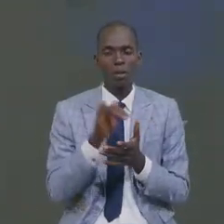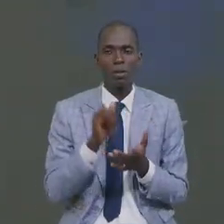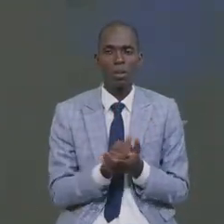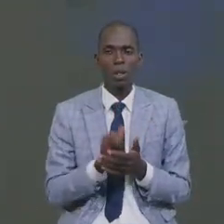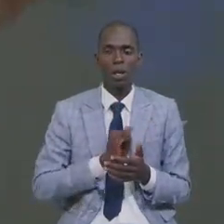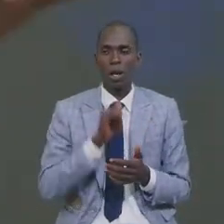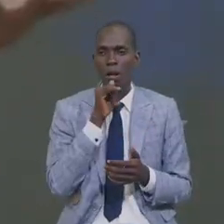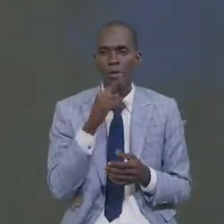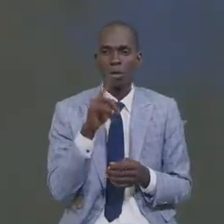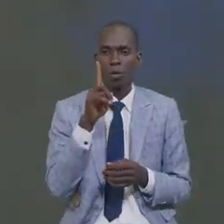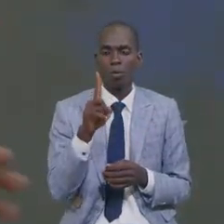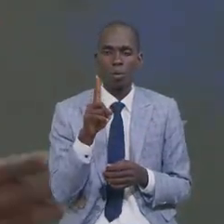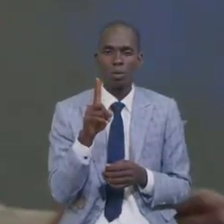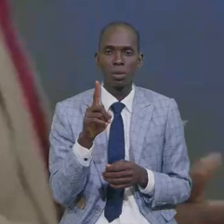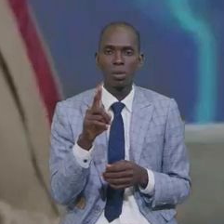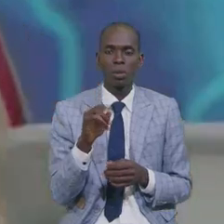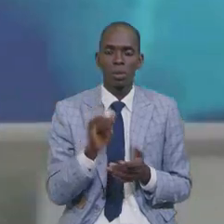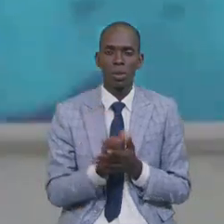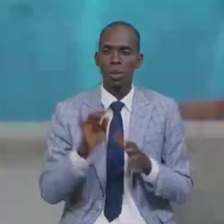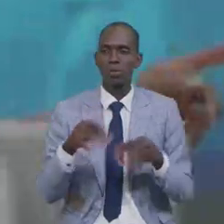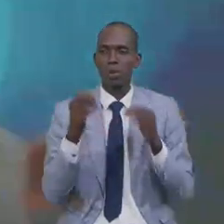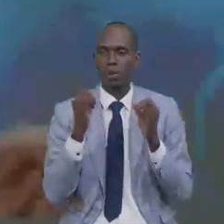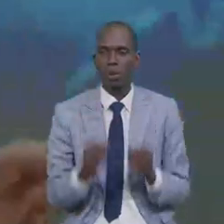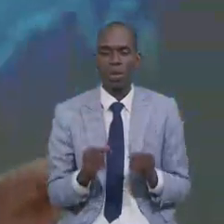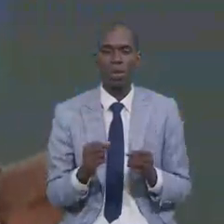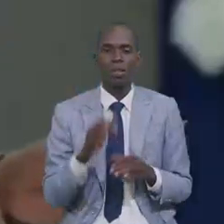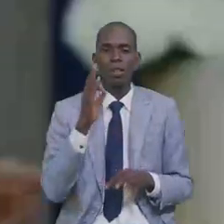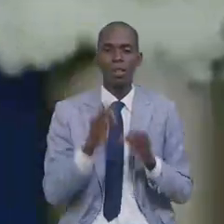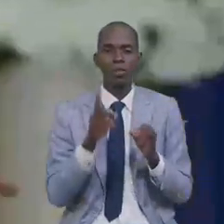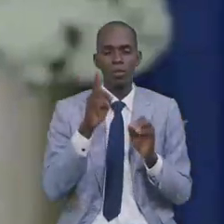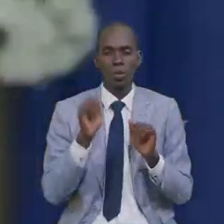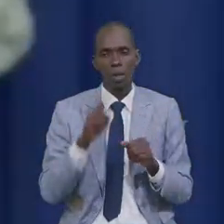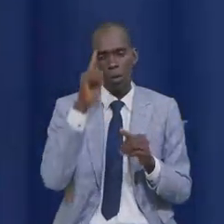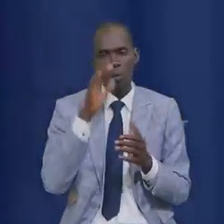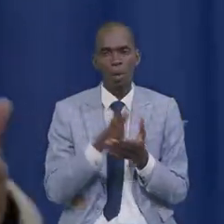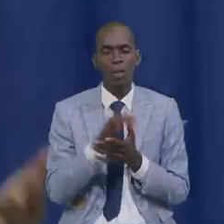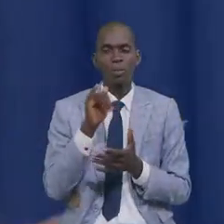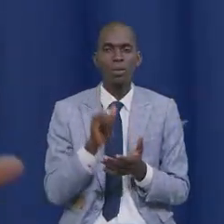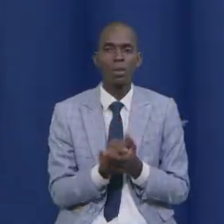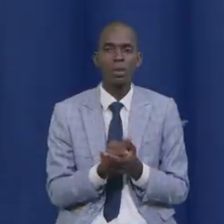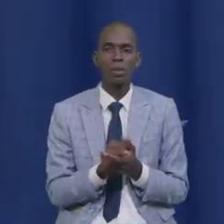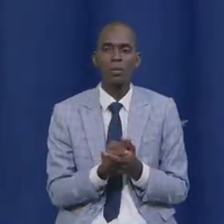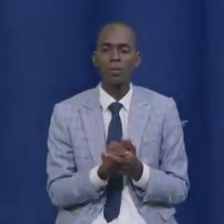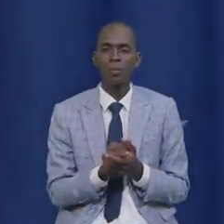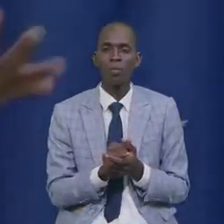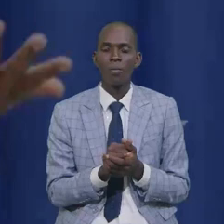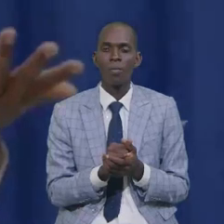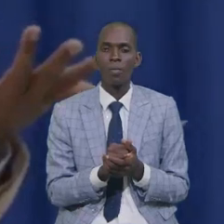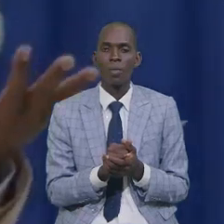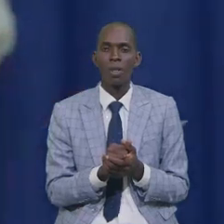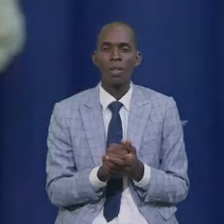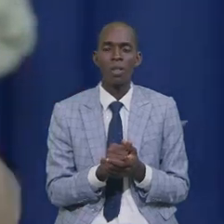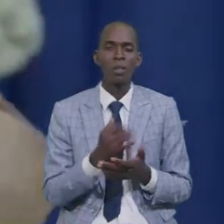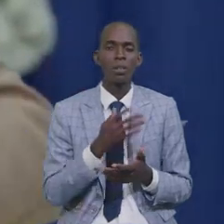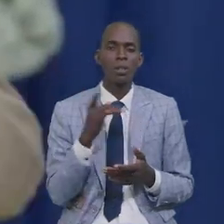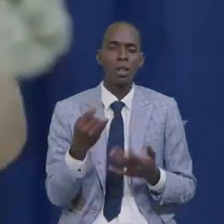que c'est moi, c'est la puissance, si tu peux croire que ce que j'ai fait avant,